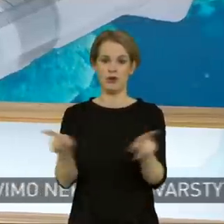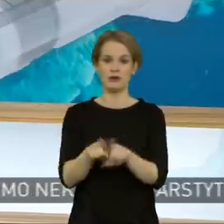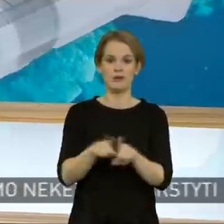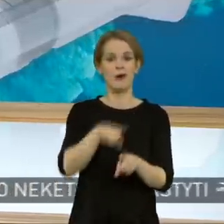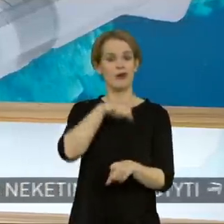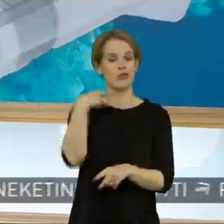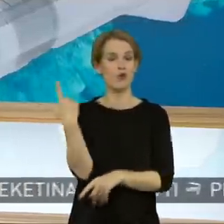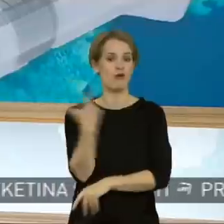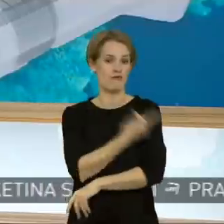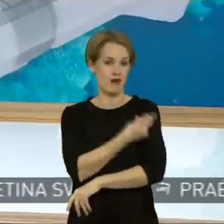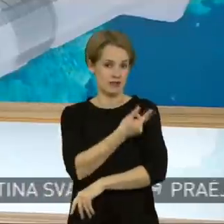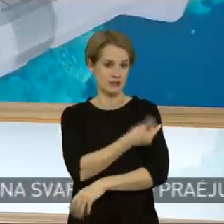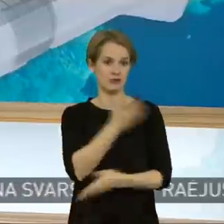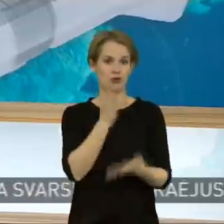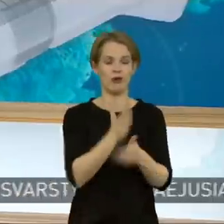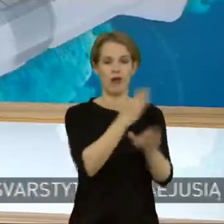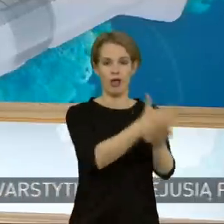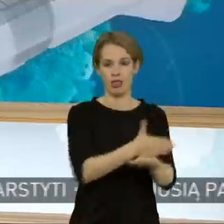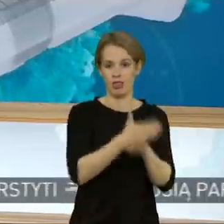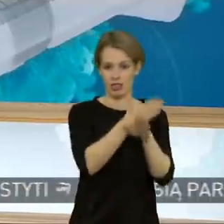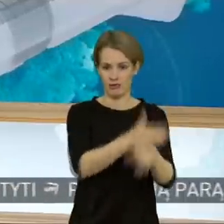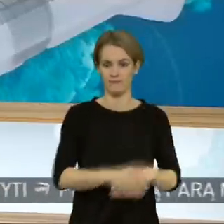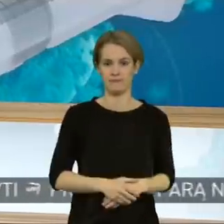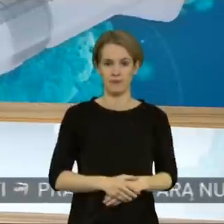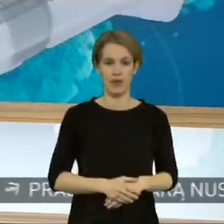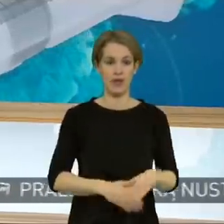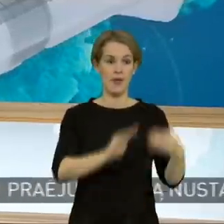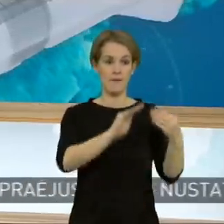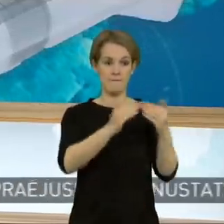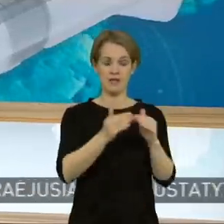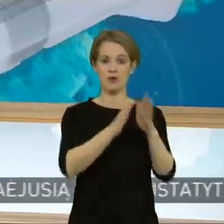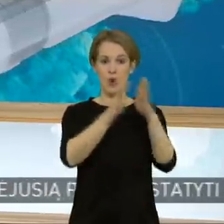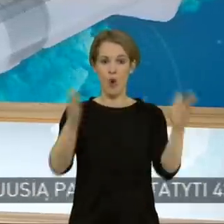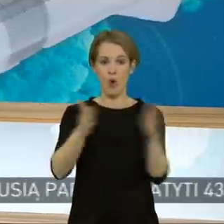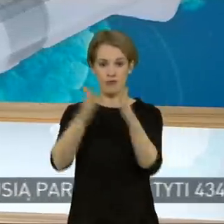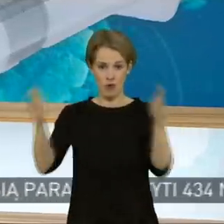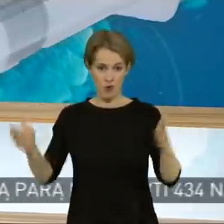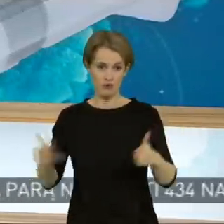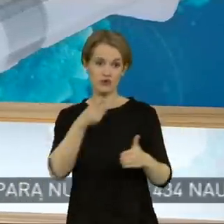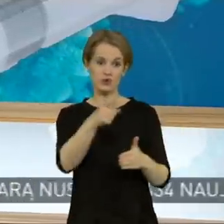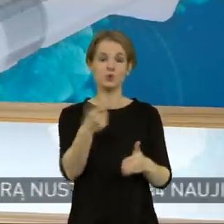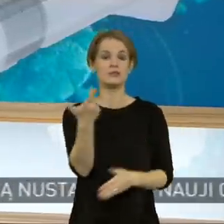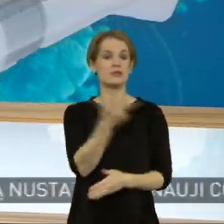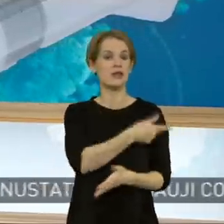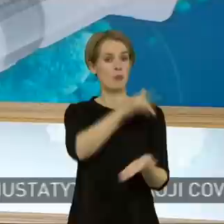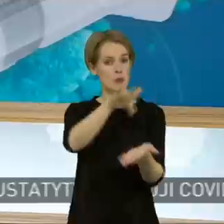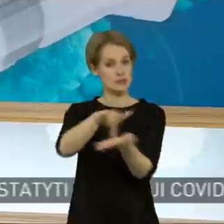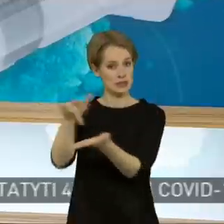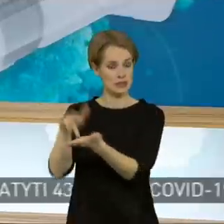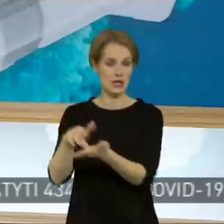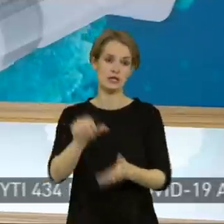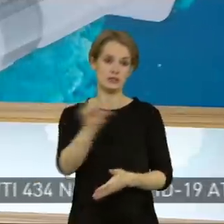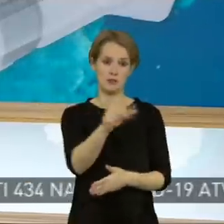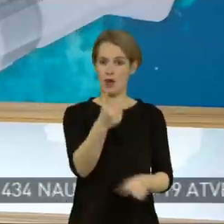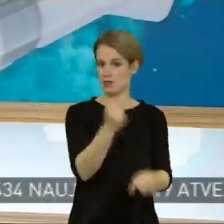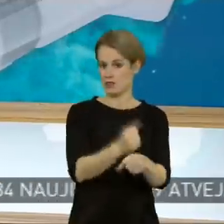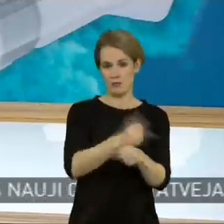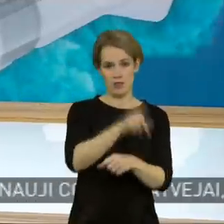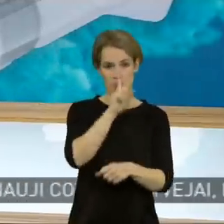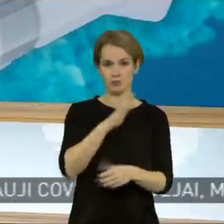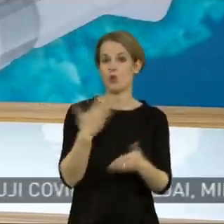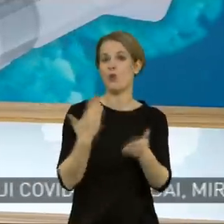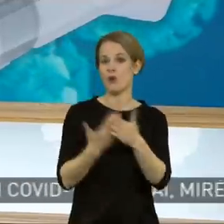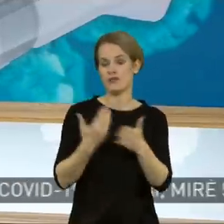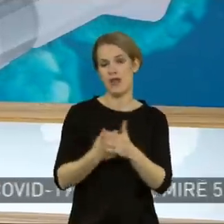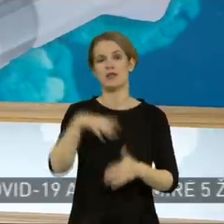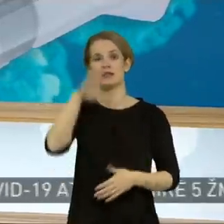nepanaudojama. Visgi didžiųjų miestų skiepijimo centrai kol kas dirbti savaitgaliais neketina. Sako, kad viskas spėja darbo dienomis, o savaitgaliais